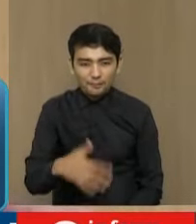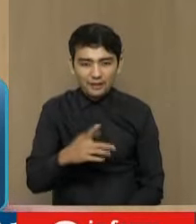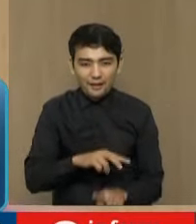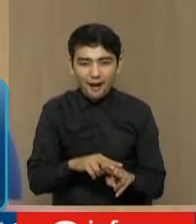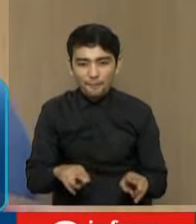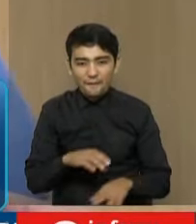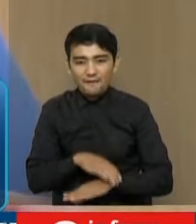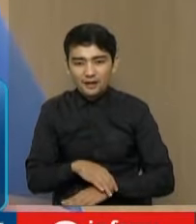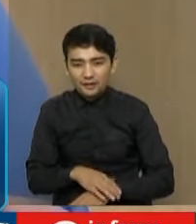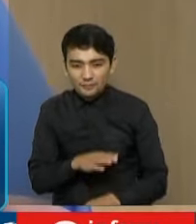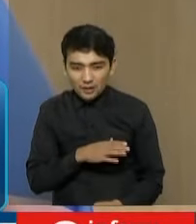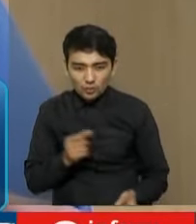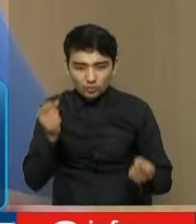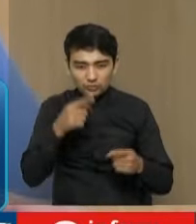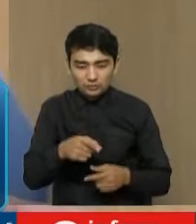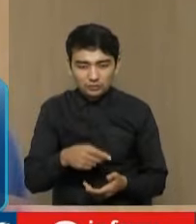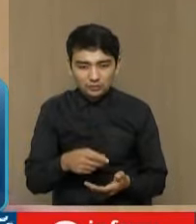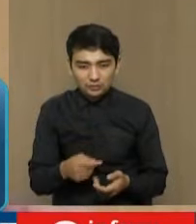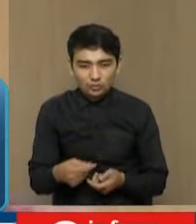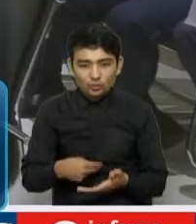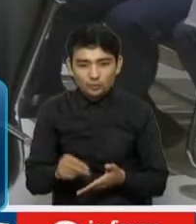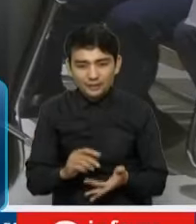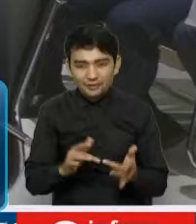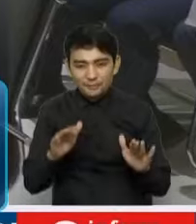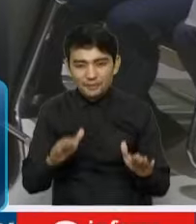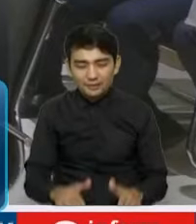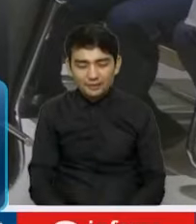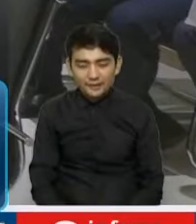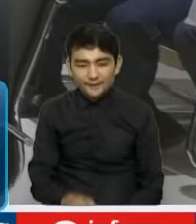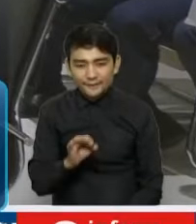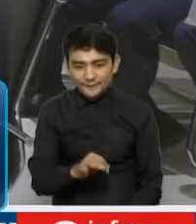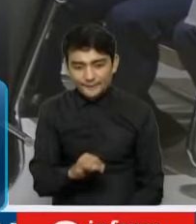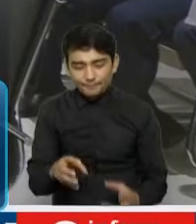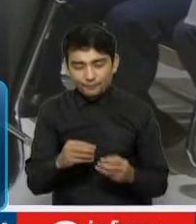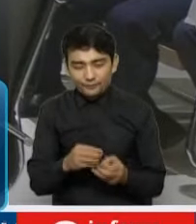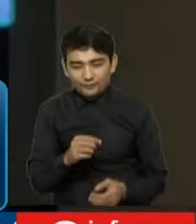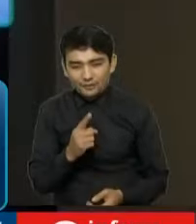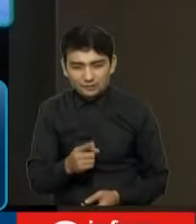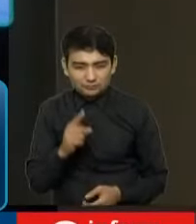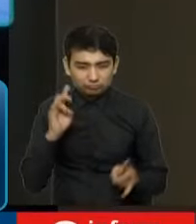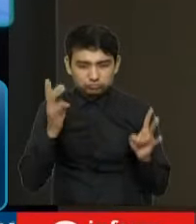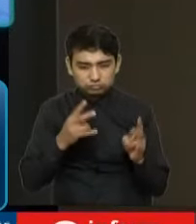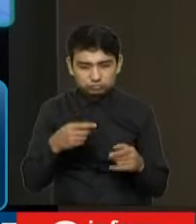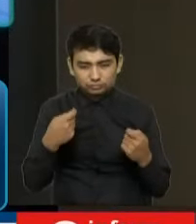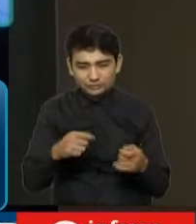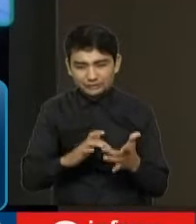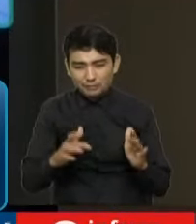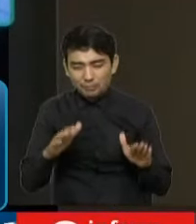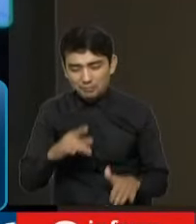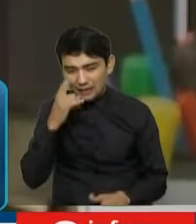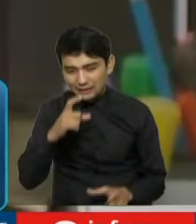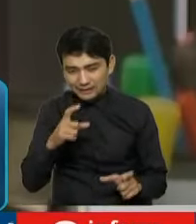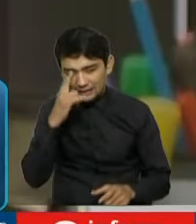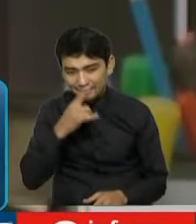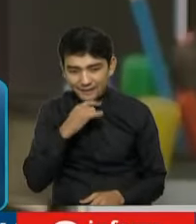фактам было установлено их приобретение на маркетплейсах. По словам операционного директора одной из популярных торговых площадок Казахстана, прежде